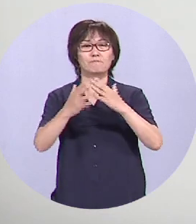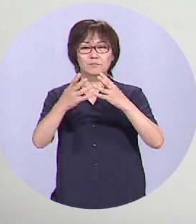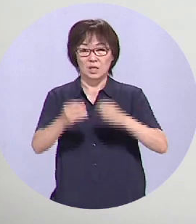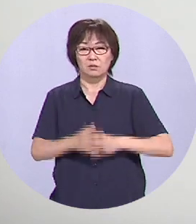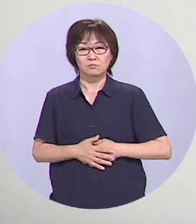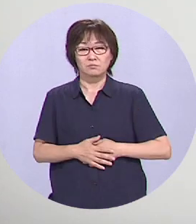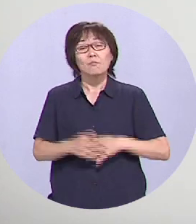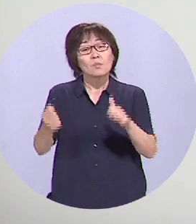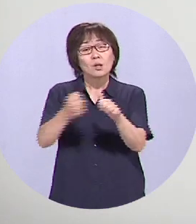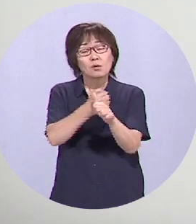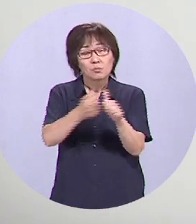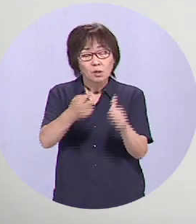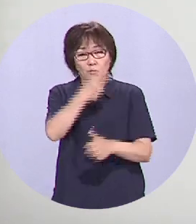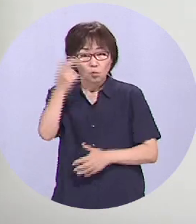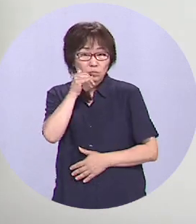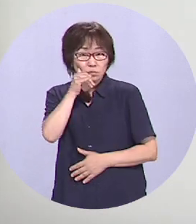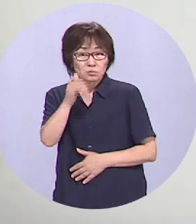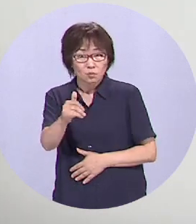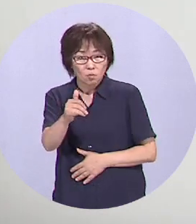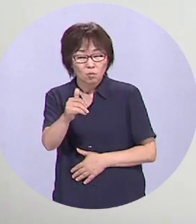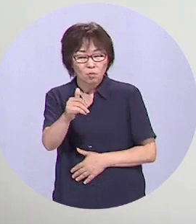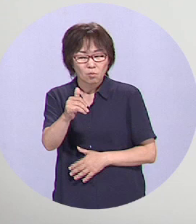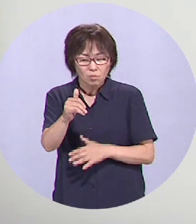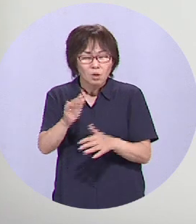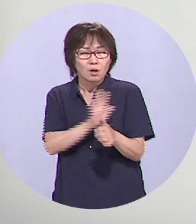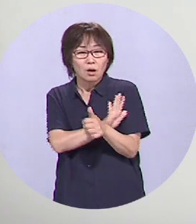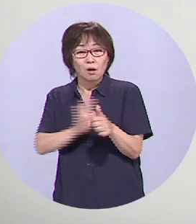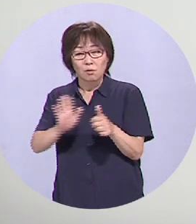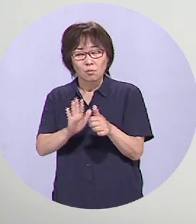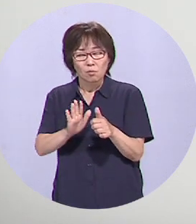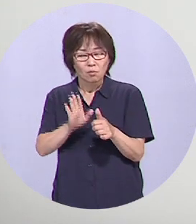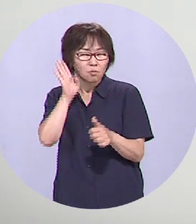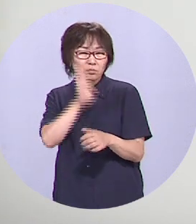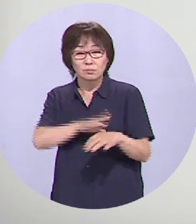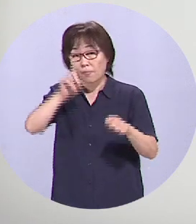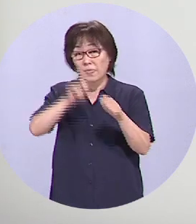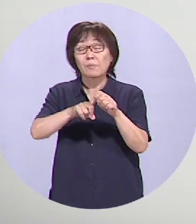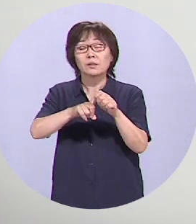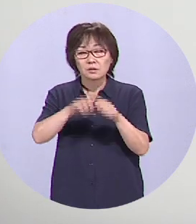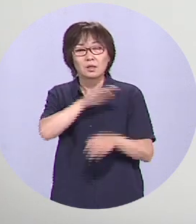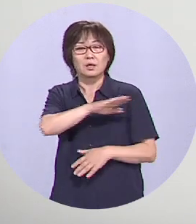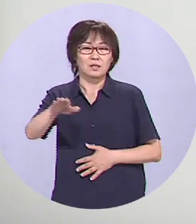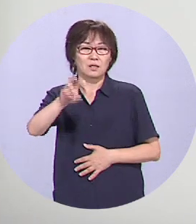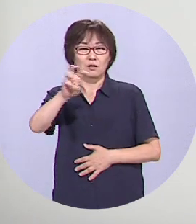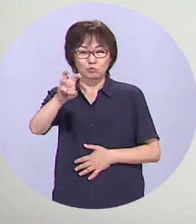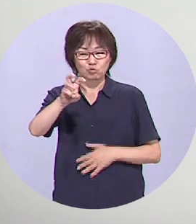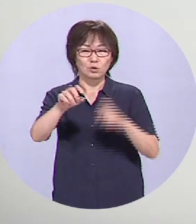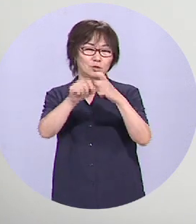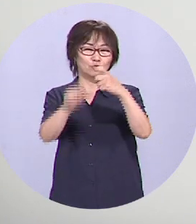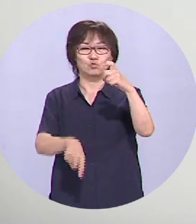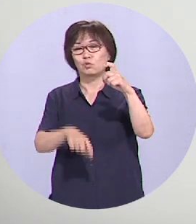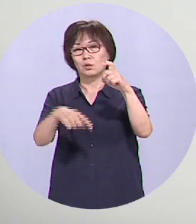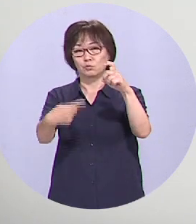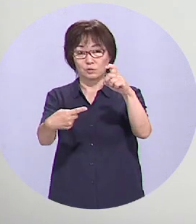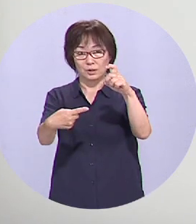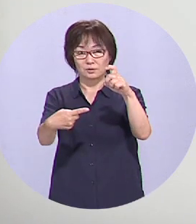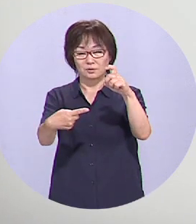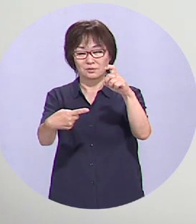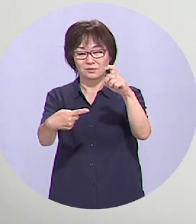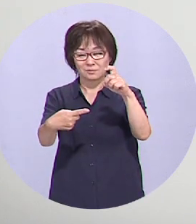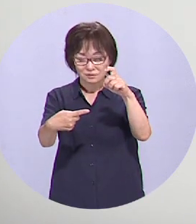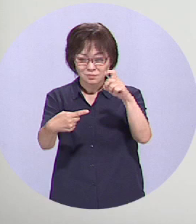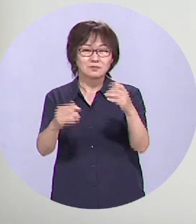の通報や相談を行いやすい環境の整備として、平成30年10月1日にワンストップ窓口